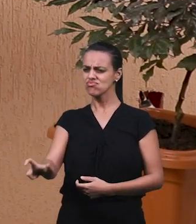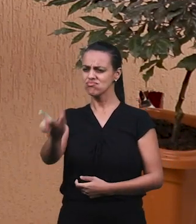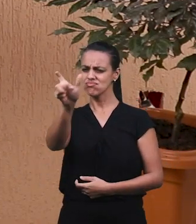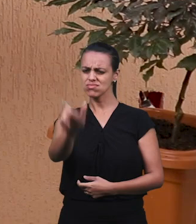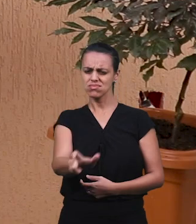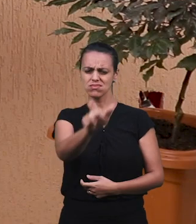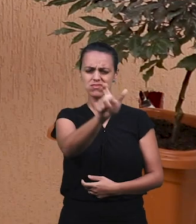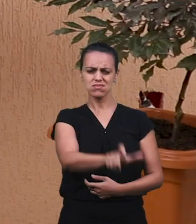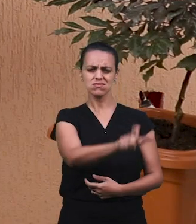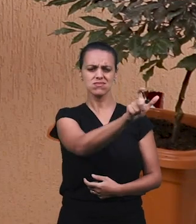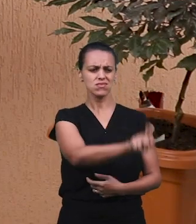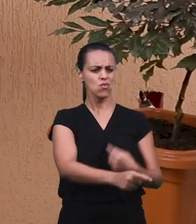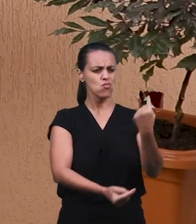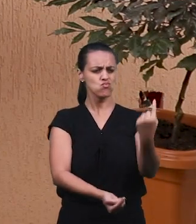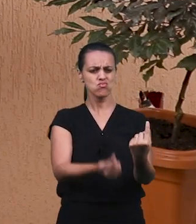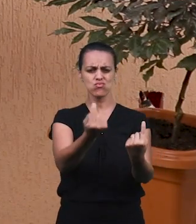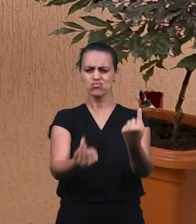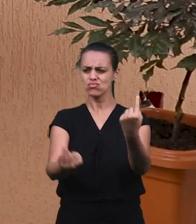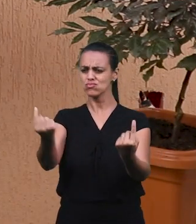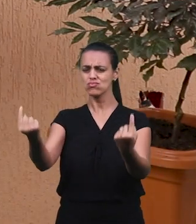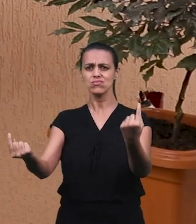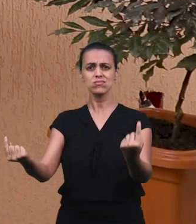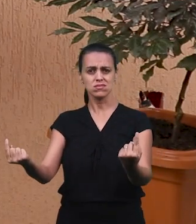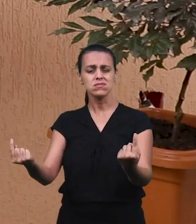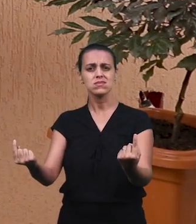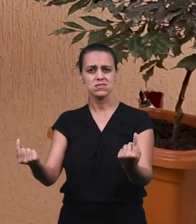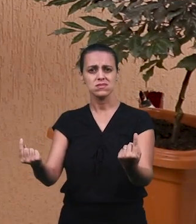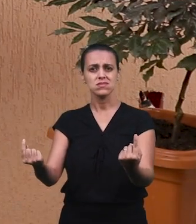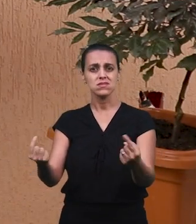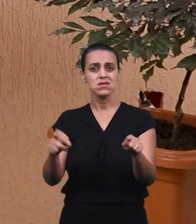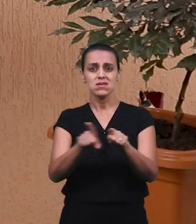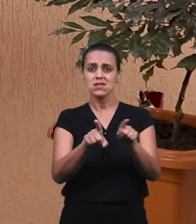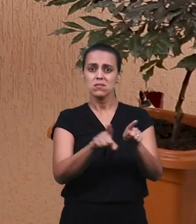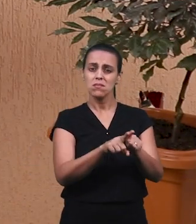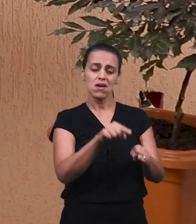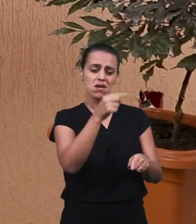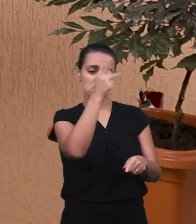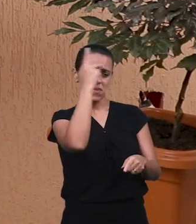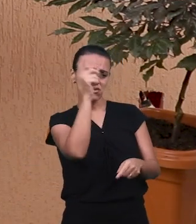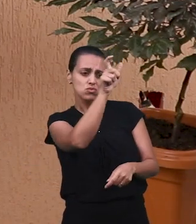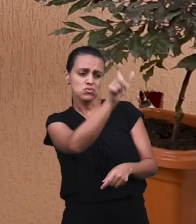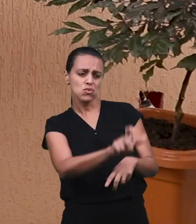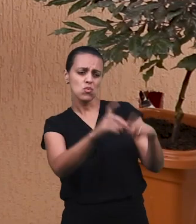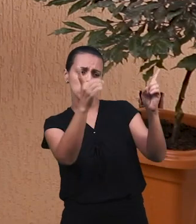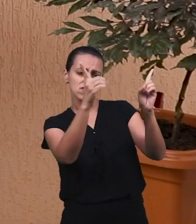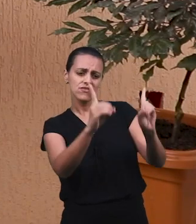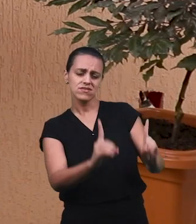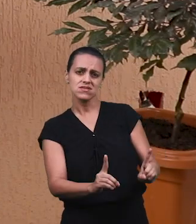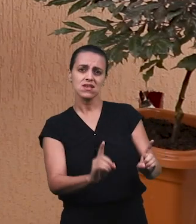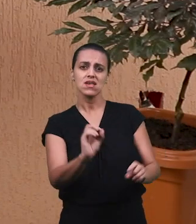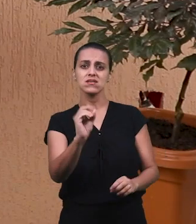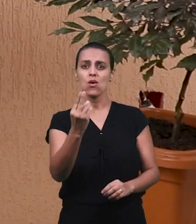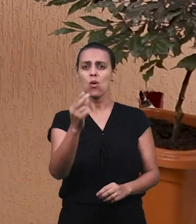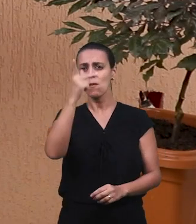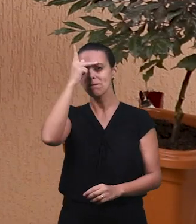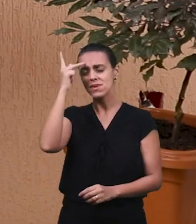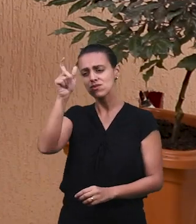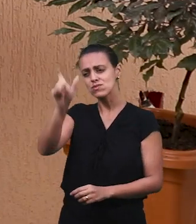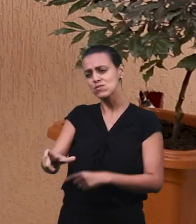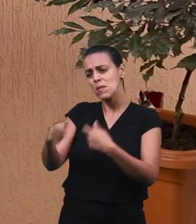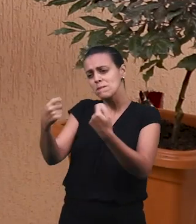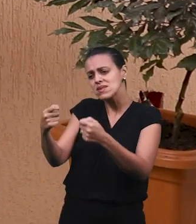avons nos singularités et nos frères avec un degré d'handicap ont besoin